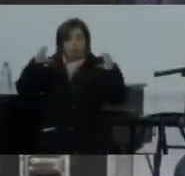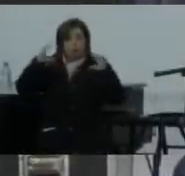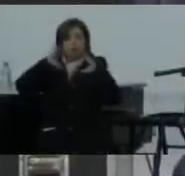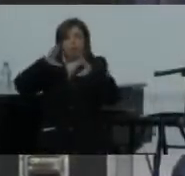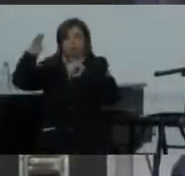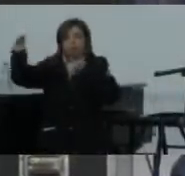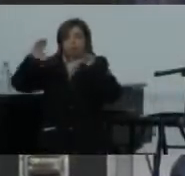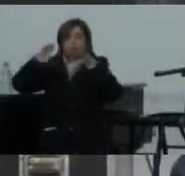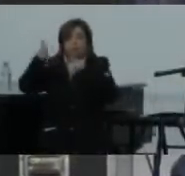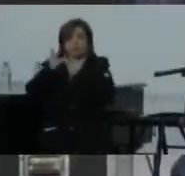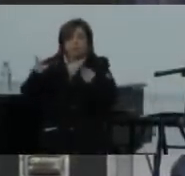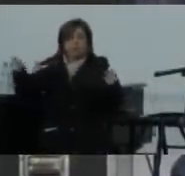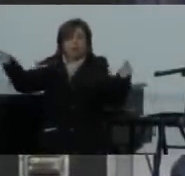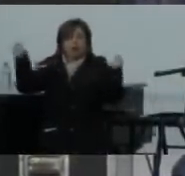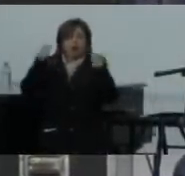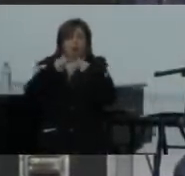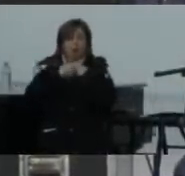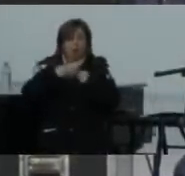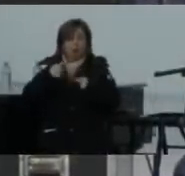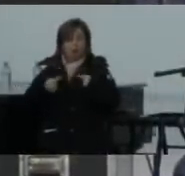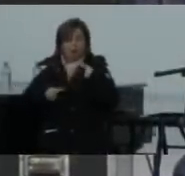una dopo l'altra, e